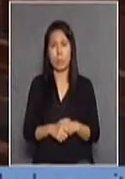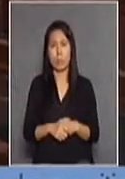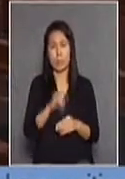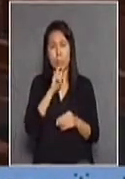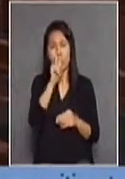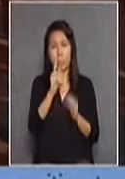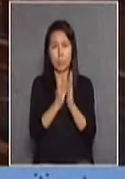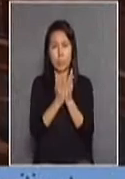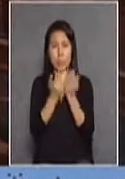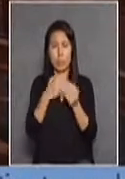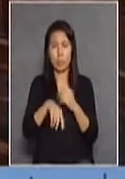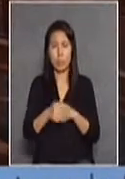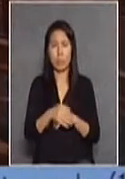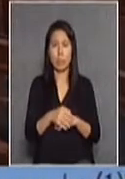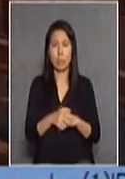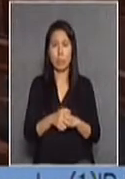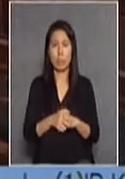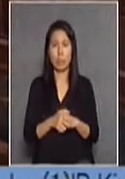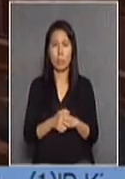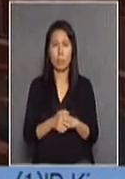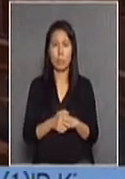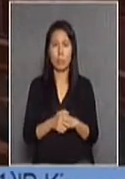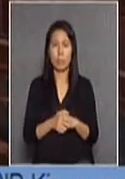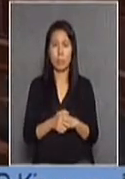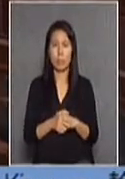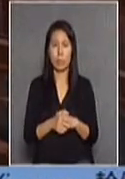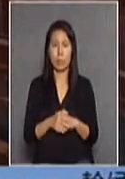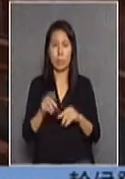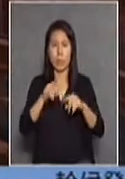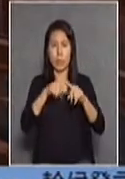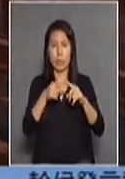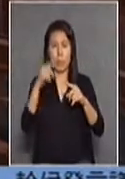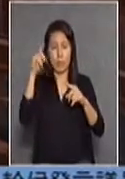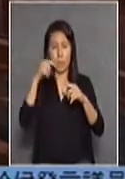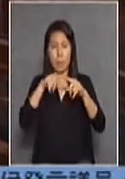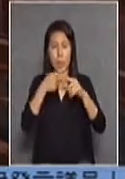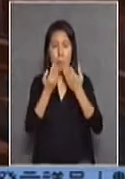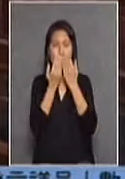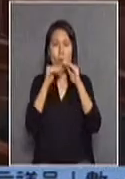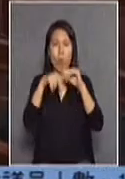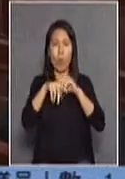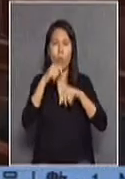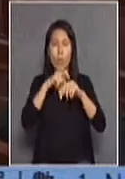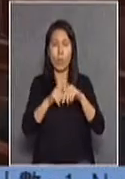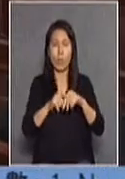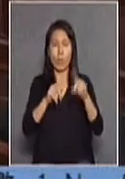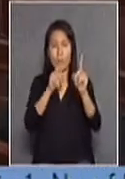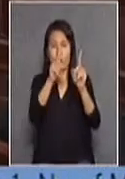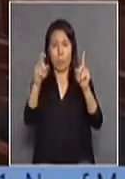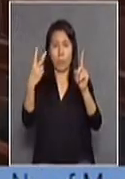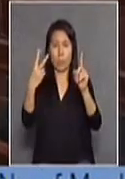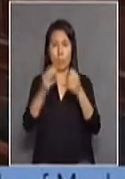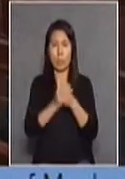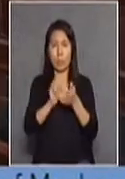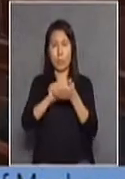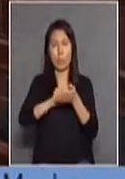咧，就係由呢一個史丹福大學出嘅喎，1992年出。佢係點樣樣